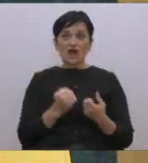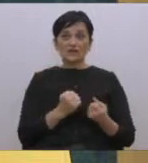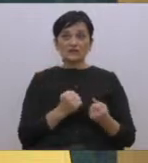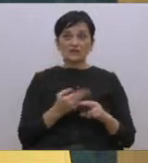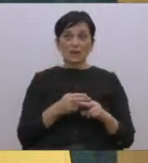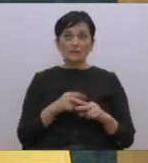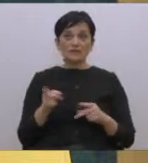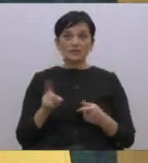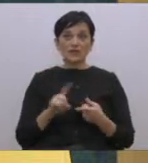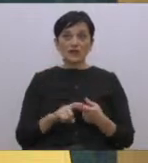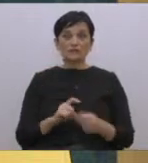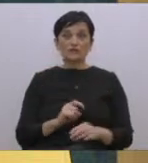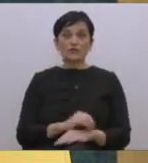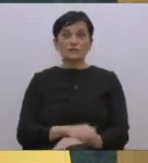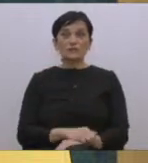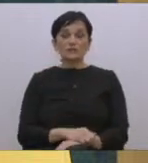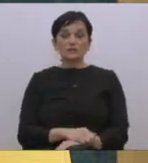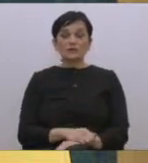ამასთან დაკავშირებით.